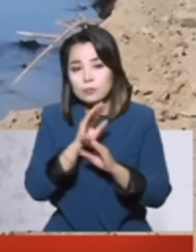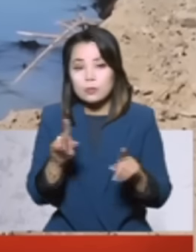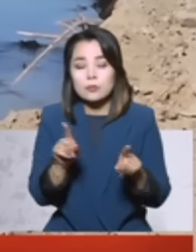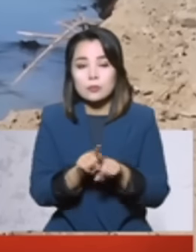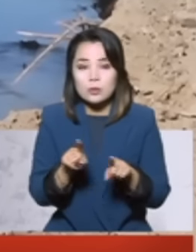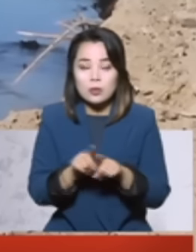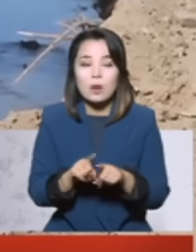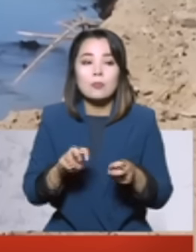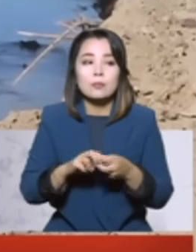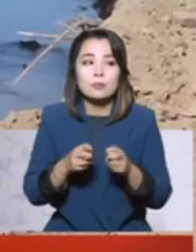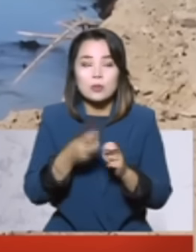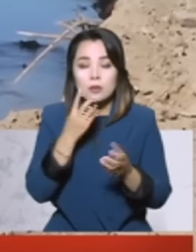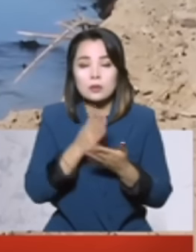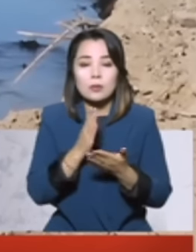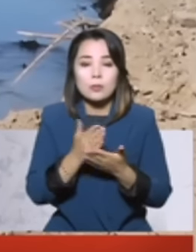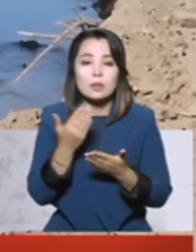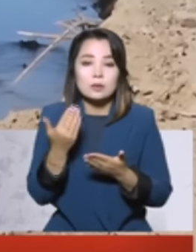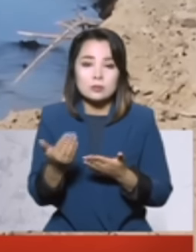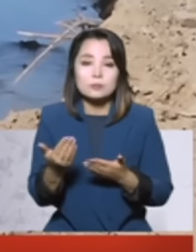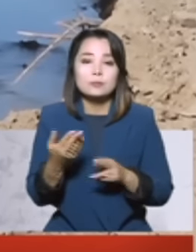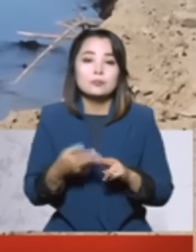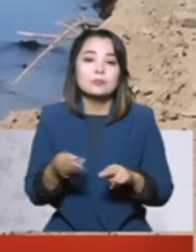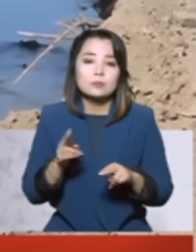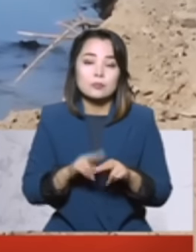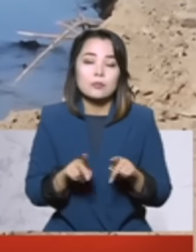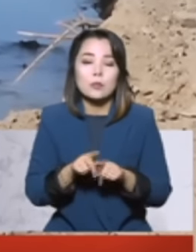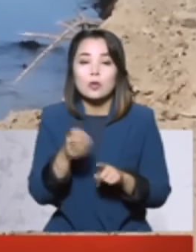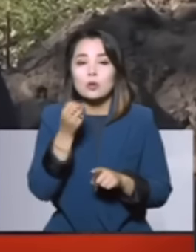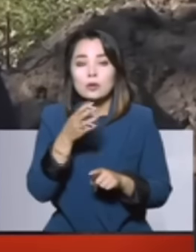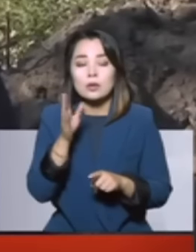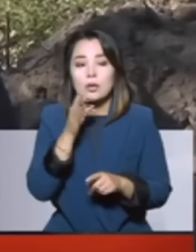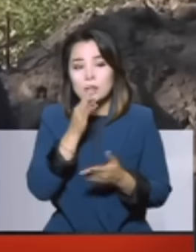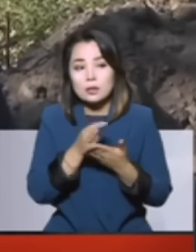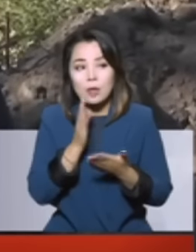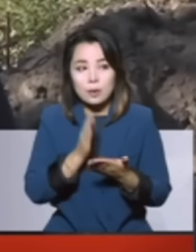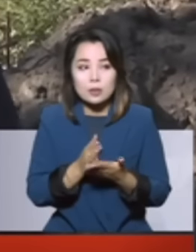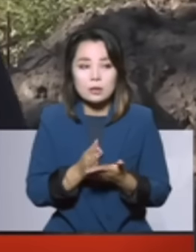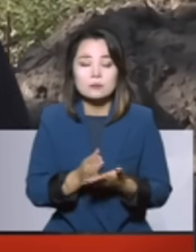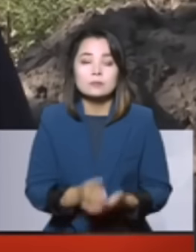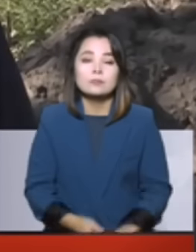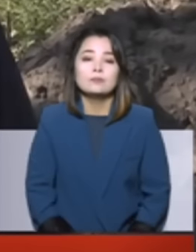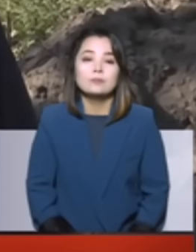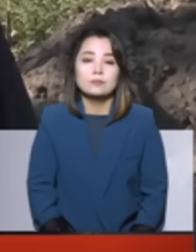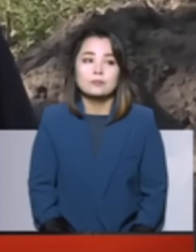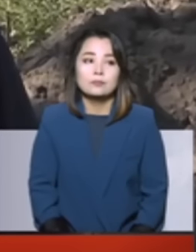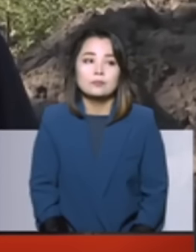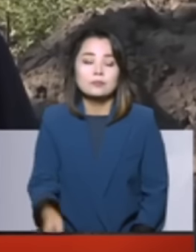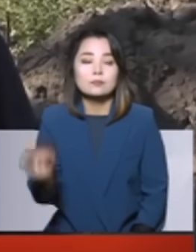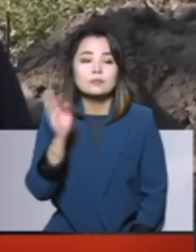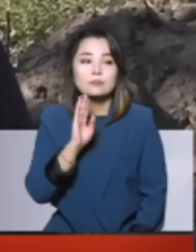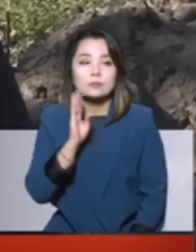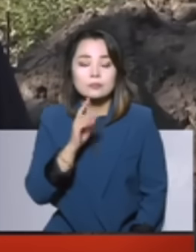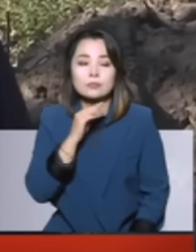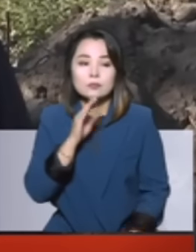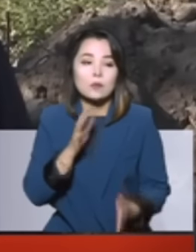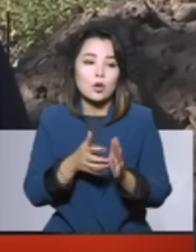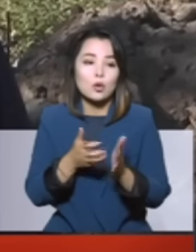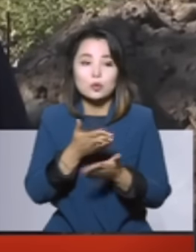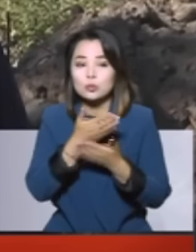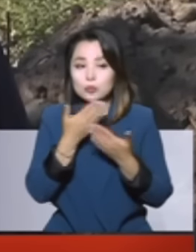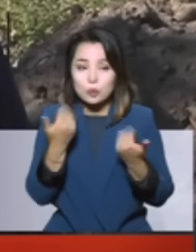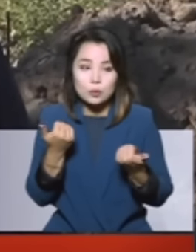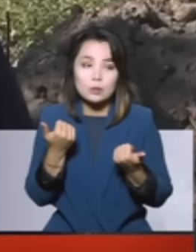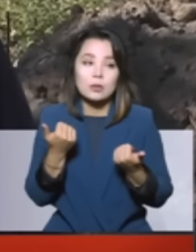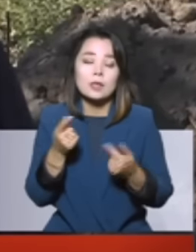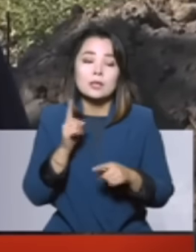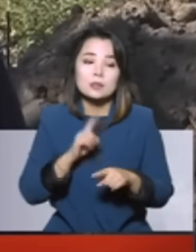полямыздың басына промой келеді. Сол жағы жақсы деп атыр енді. Әтүрі суға пәке тапшылық жоқ, енді тезірек бітіп,